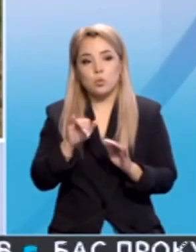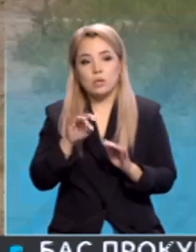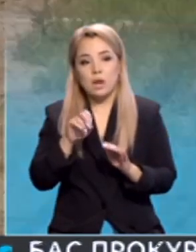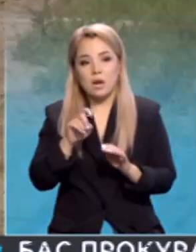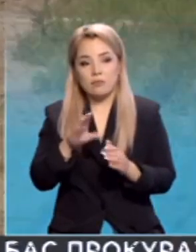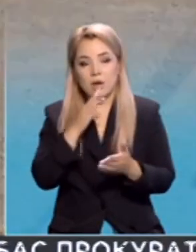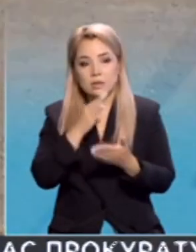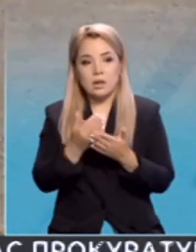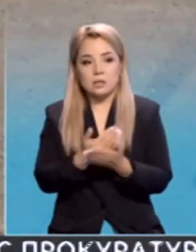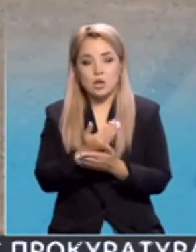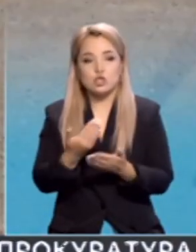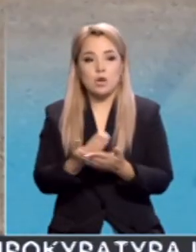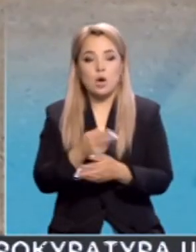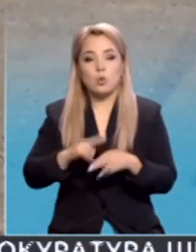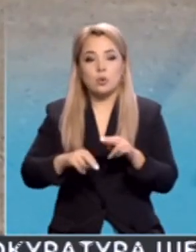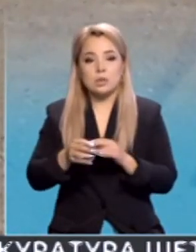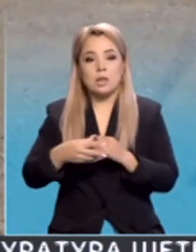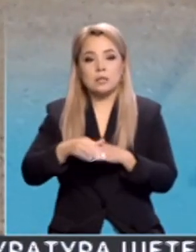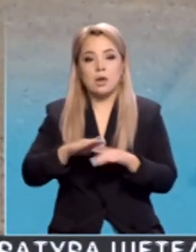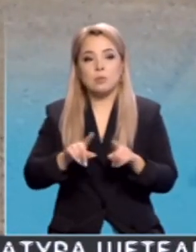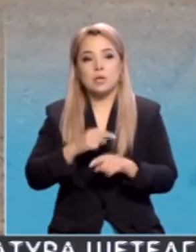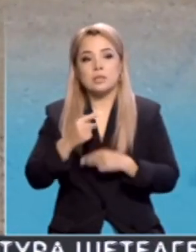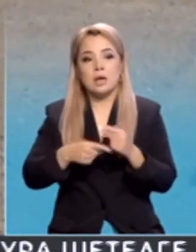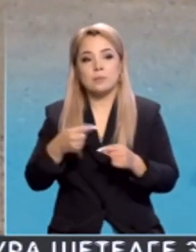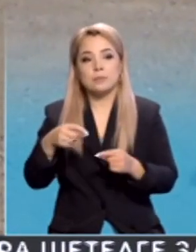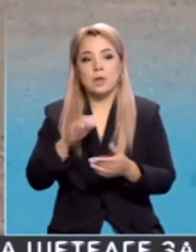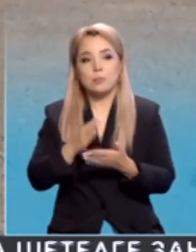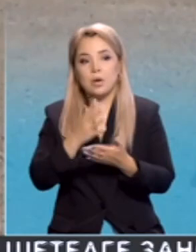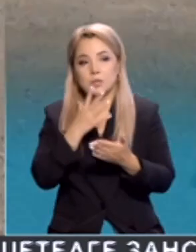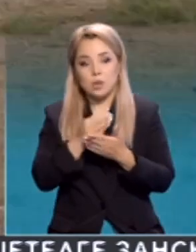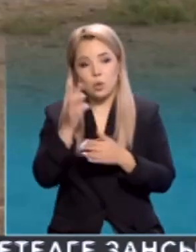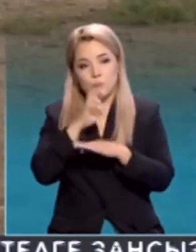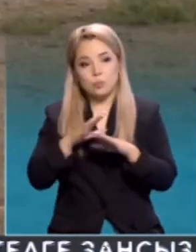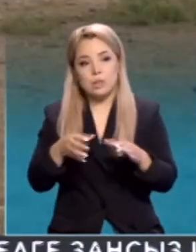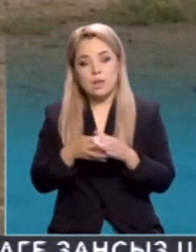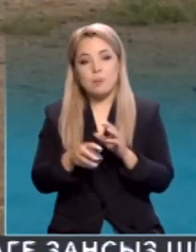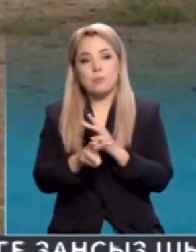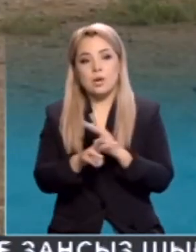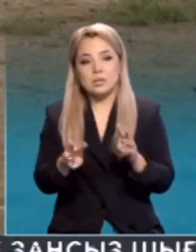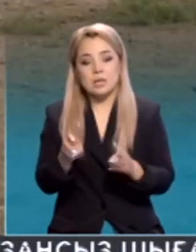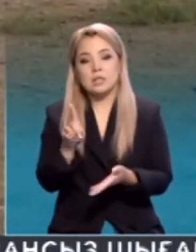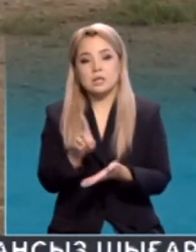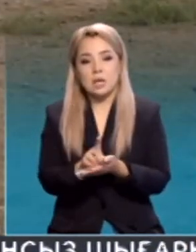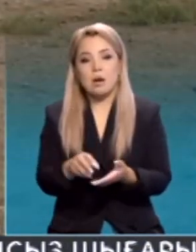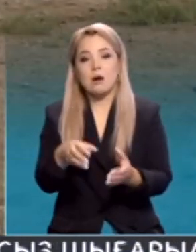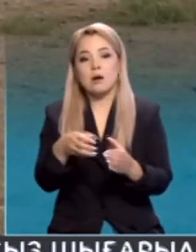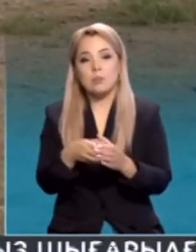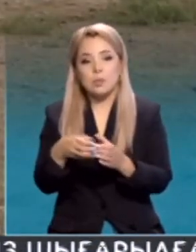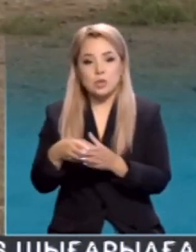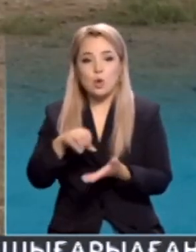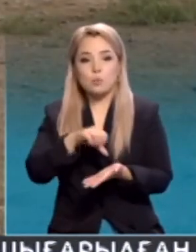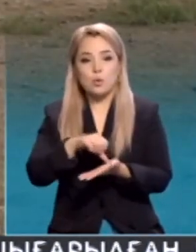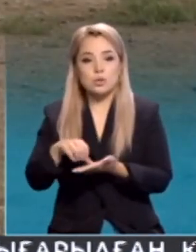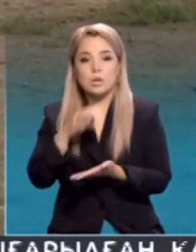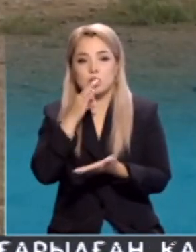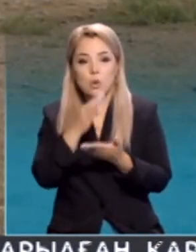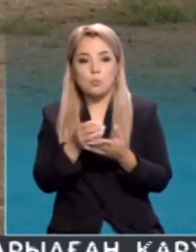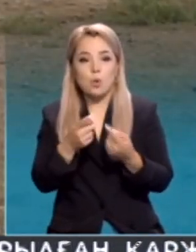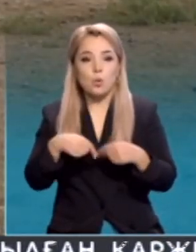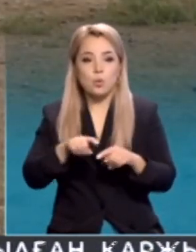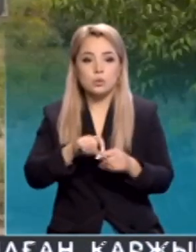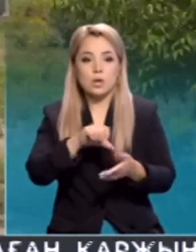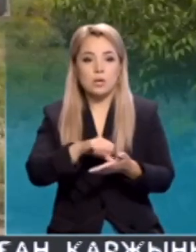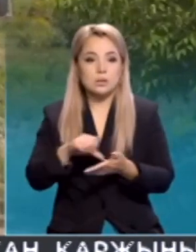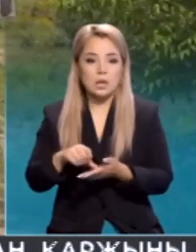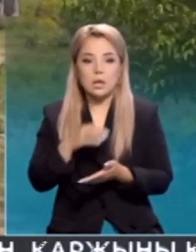мәлімдеді. Жаңадан құрылған аймақтың басшысы келесі аптада өңірге үкімет және мәжілістегі тиісті комитет мүшелері мен жауапты органдардың